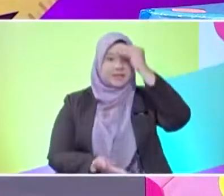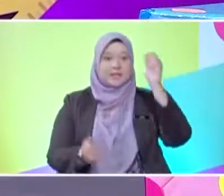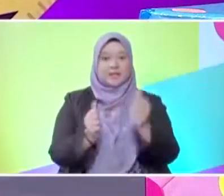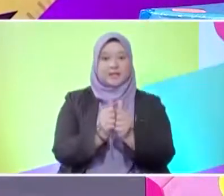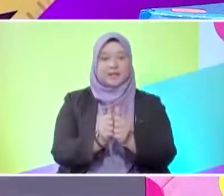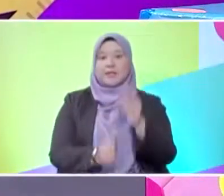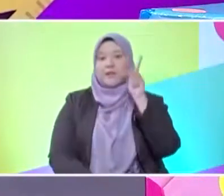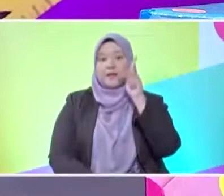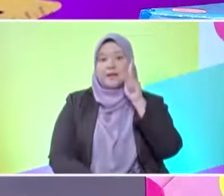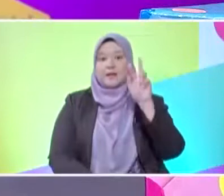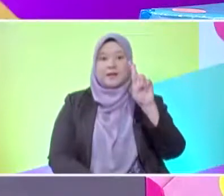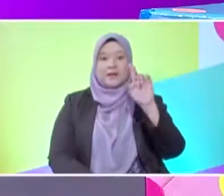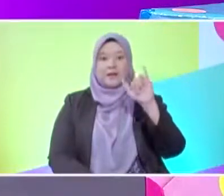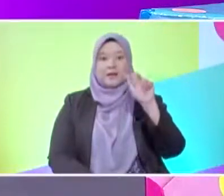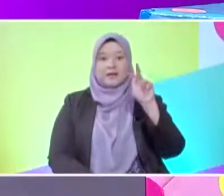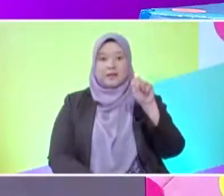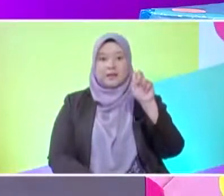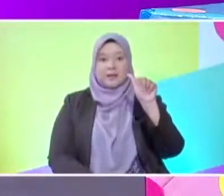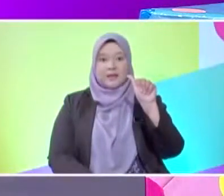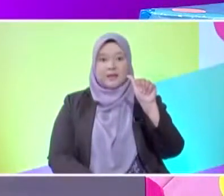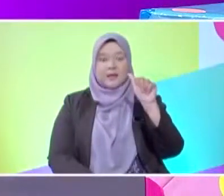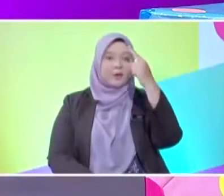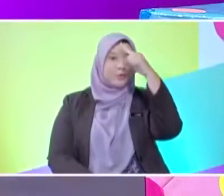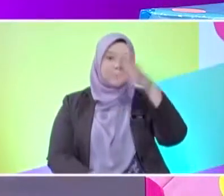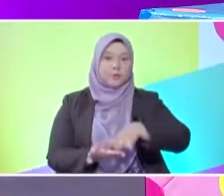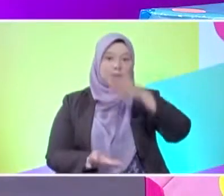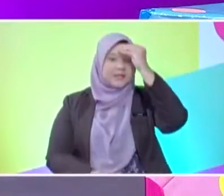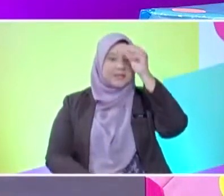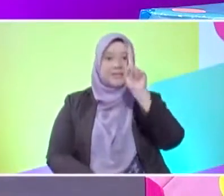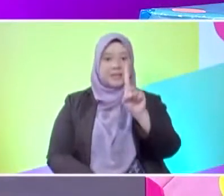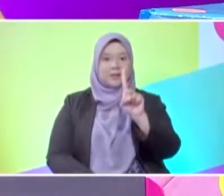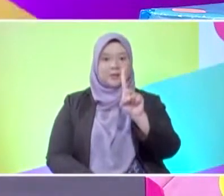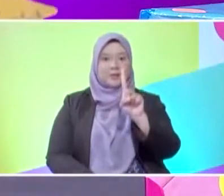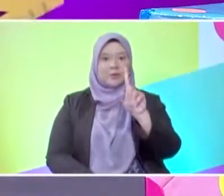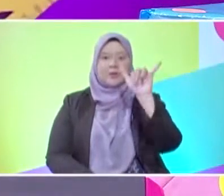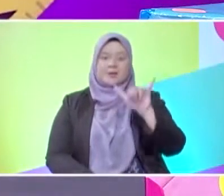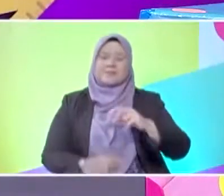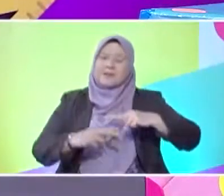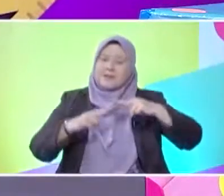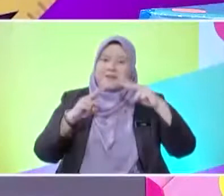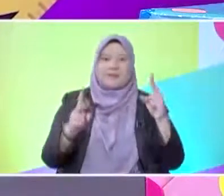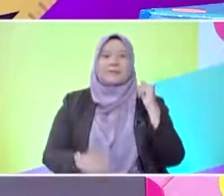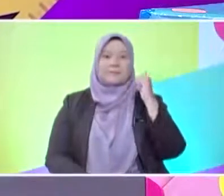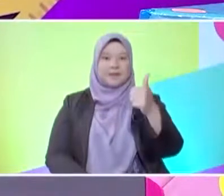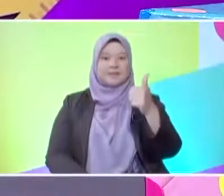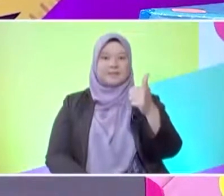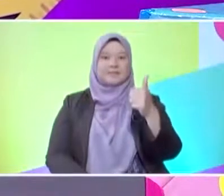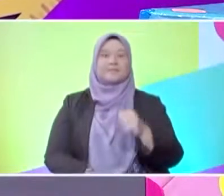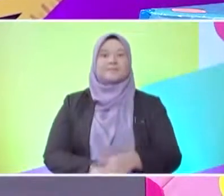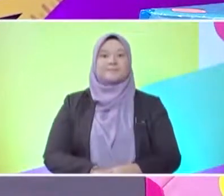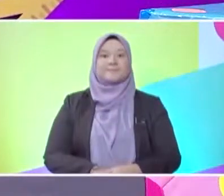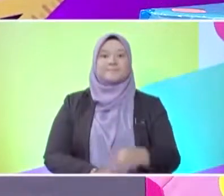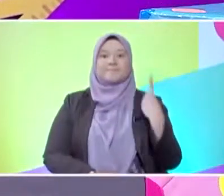untuk kita bener oke satu lagi mata pelajaran yang cukup menarik dan hari ini kita tidak memberi fokus kepada